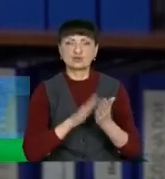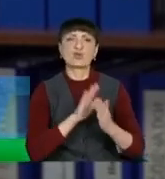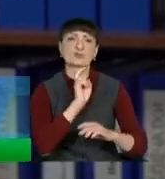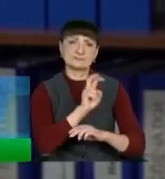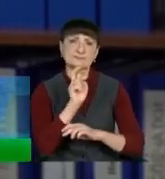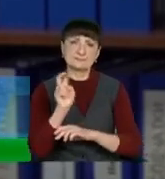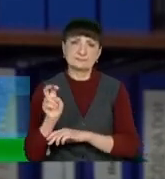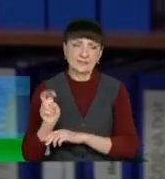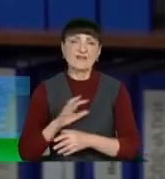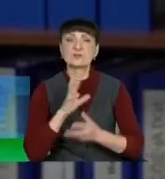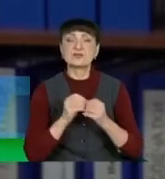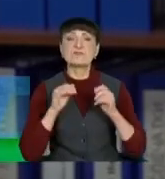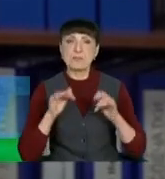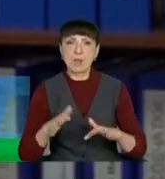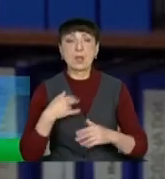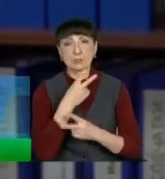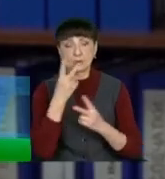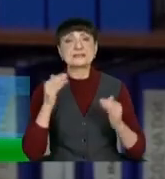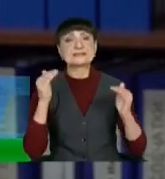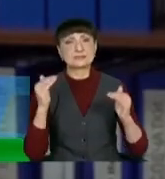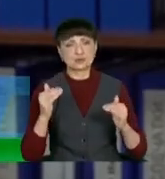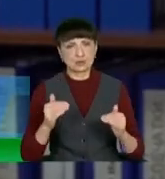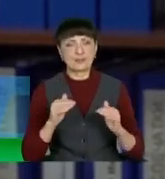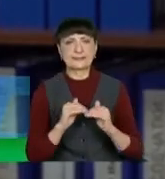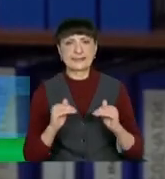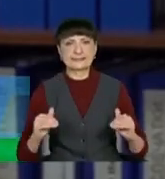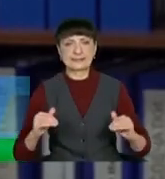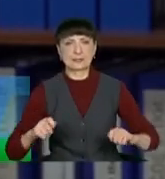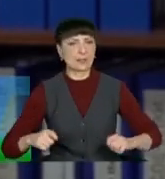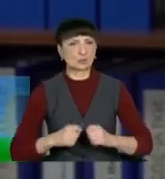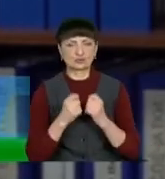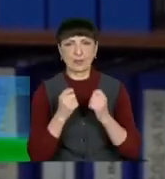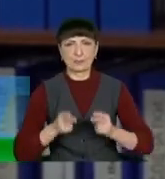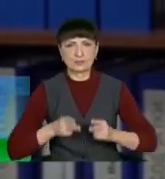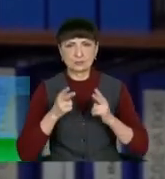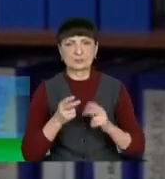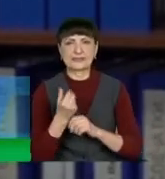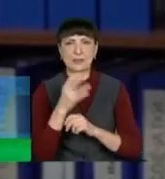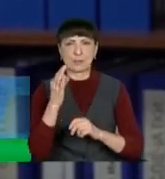результате принятых мер мы сейчас наблюдаем снижение подростковой преступности на 13%.